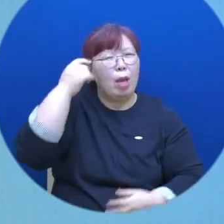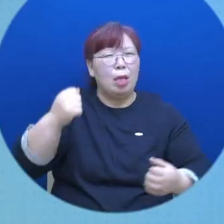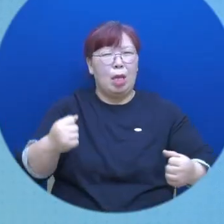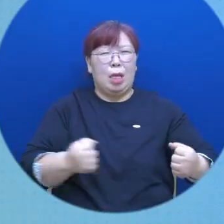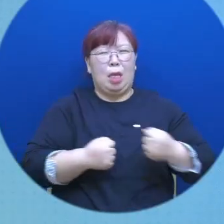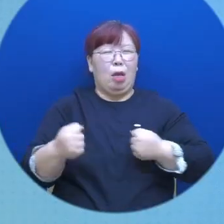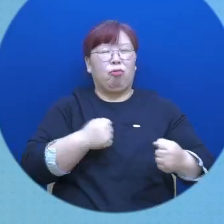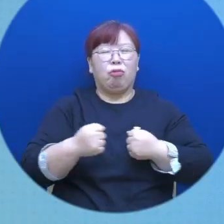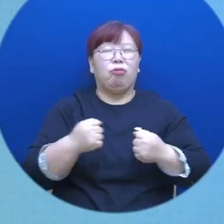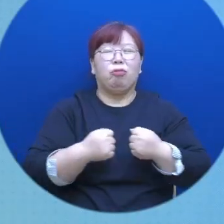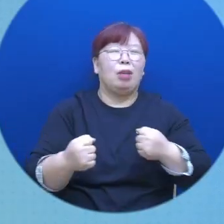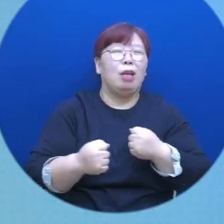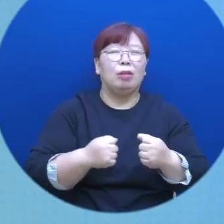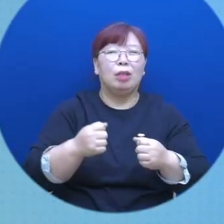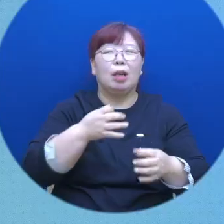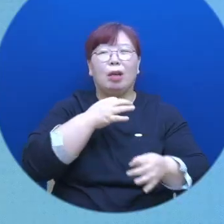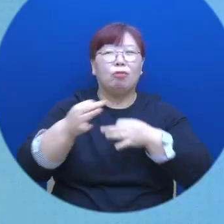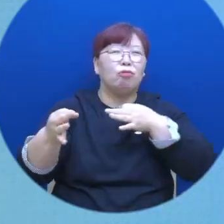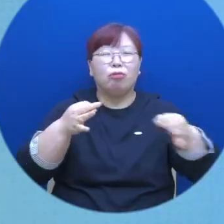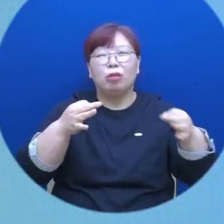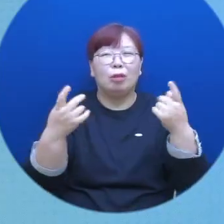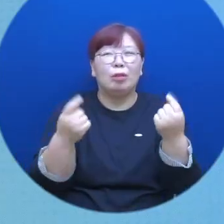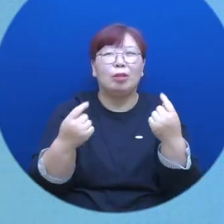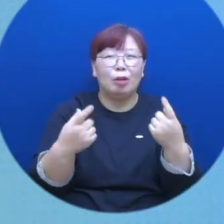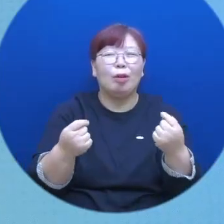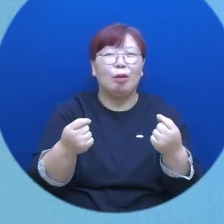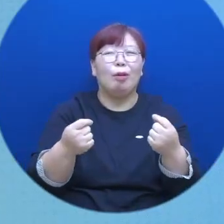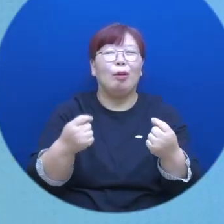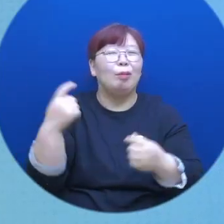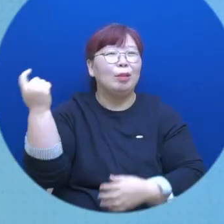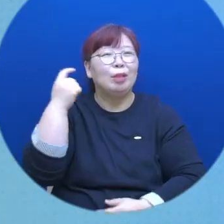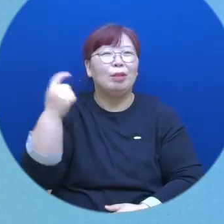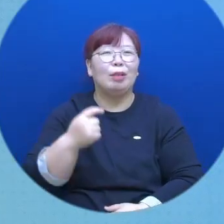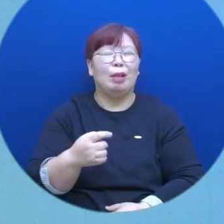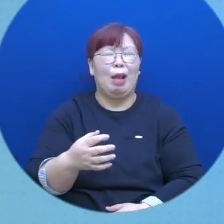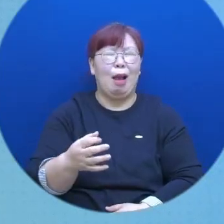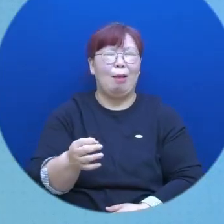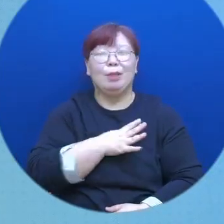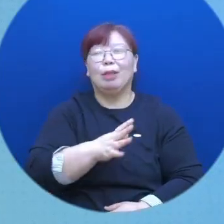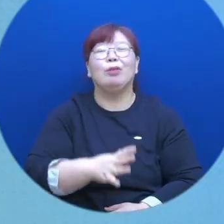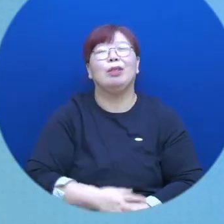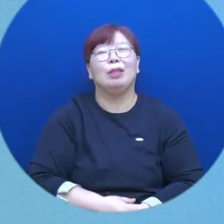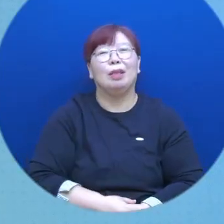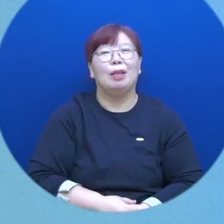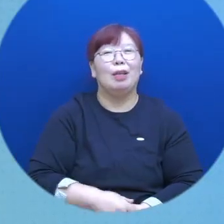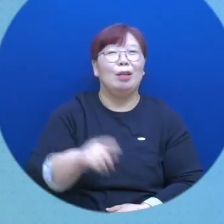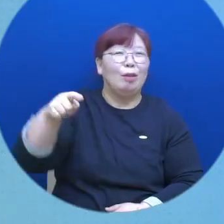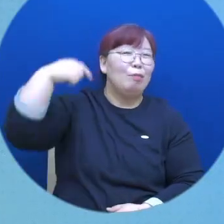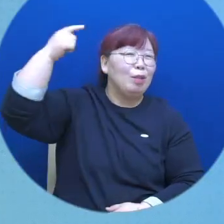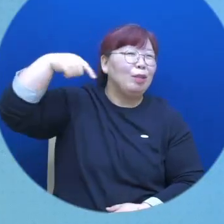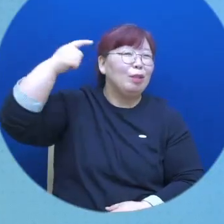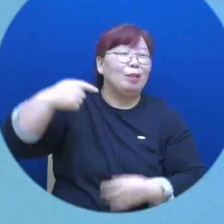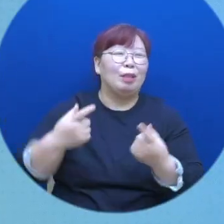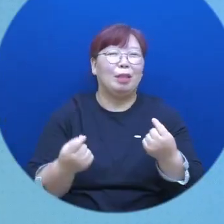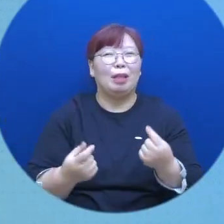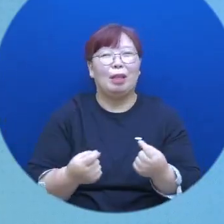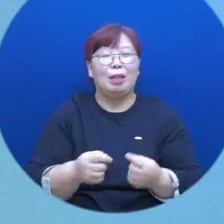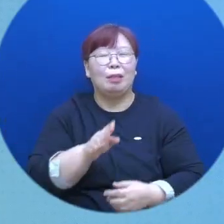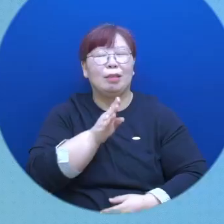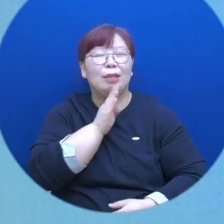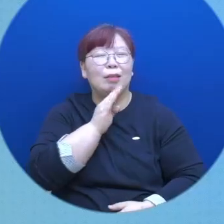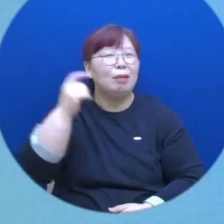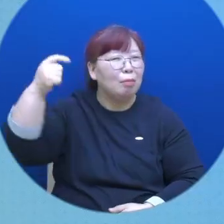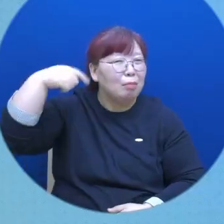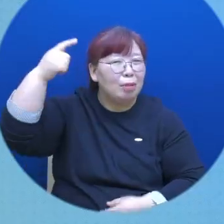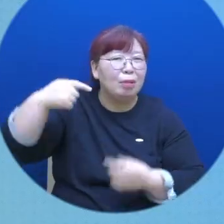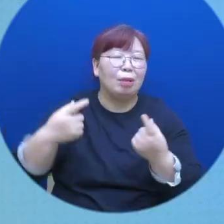떼가 까고 그러는지 깜짝 놀랐다는 거예요. 혼자 미친 것들이로구나. 정말